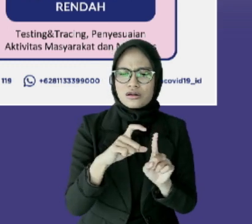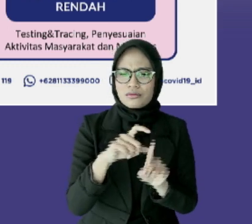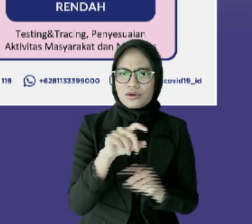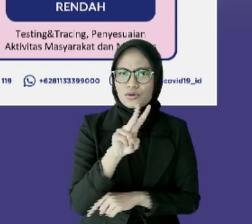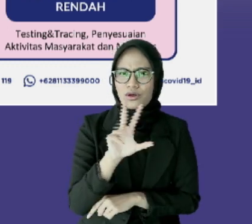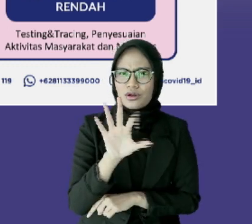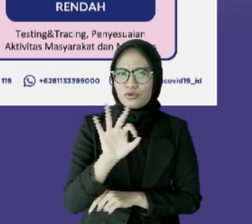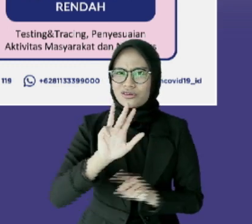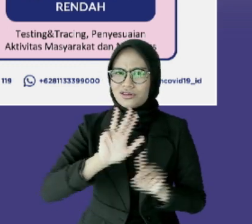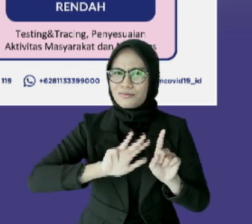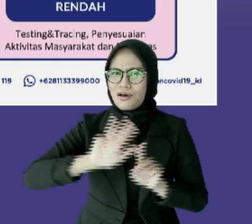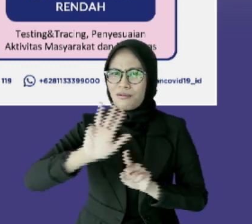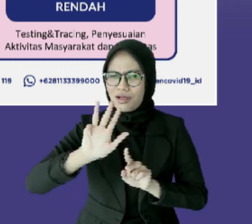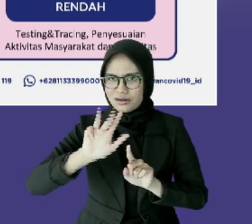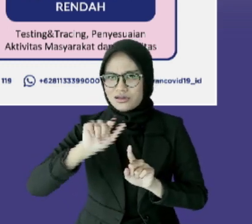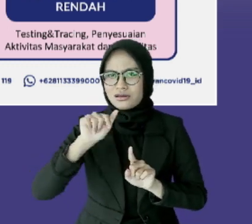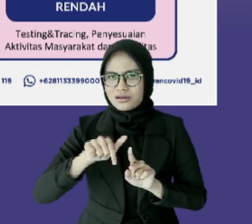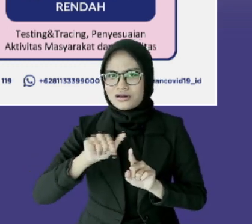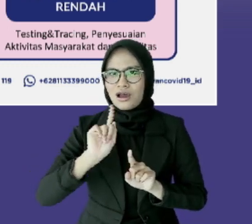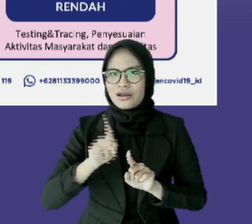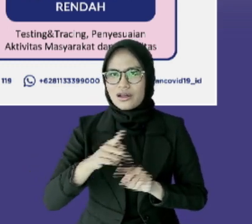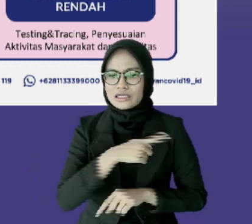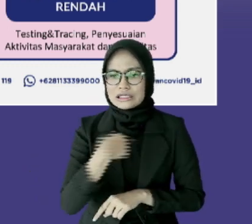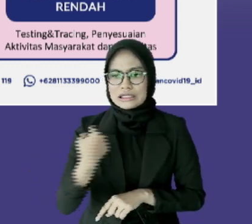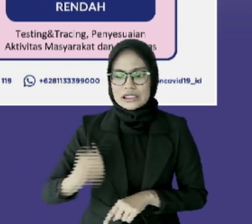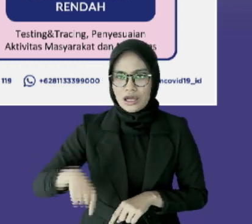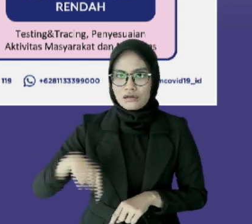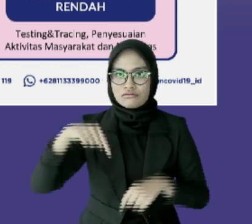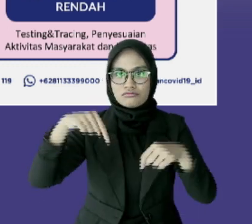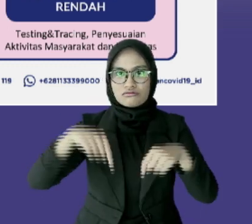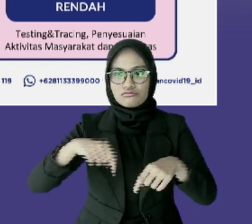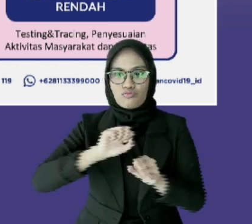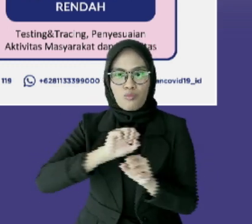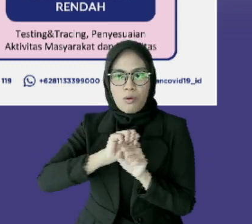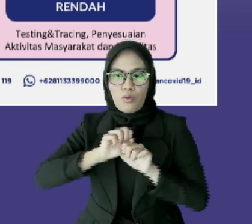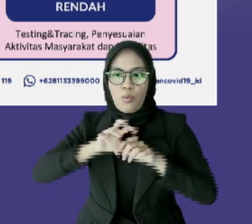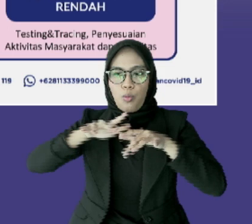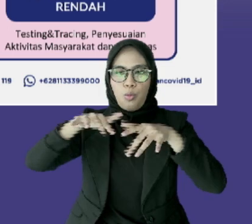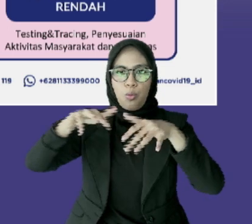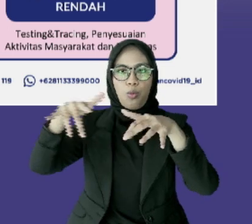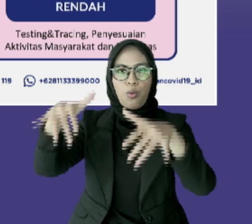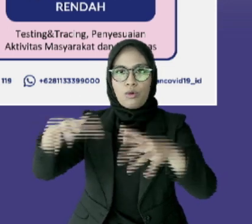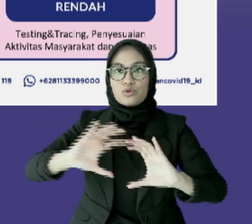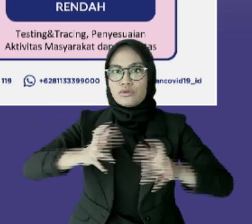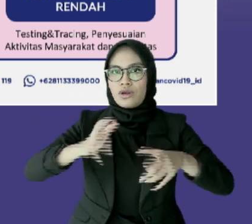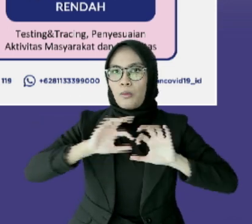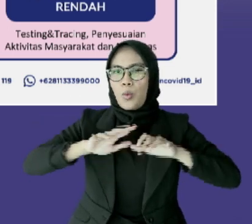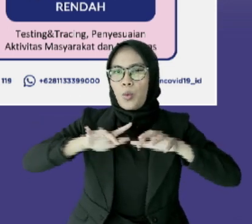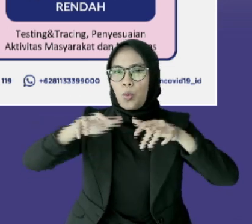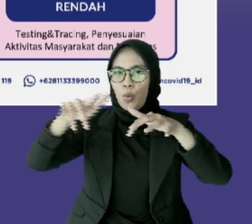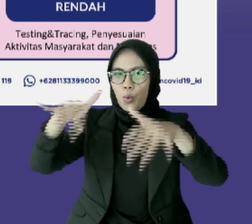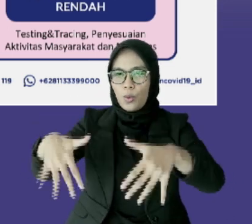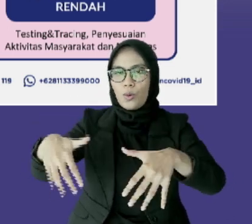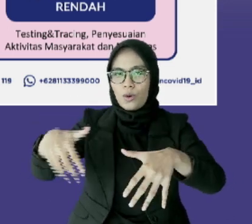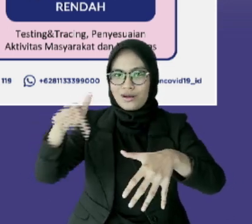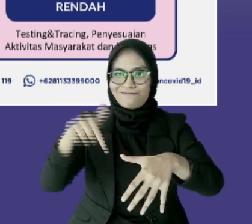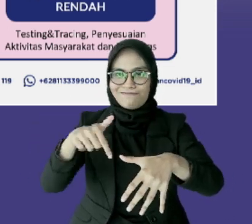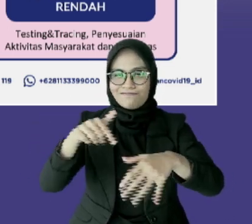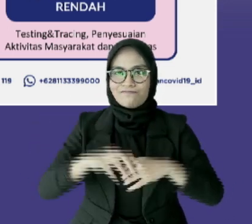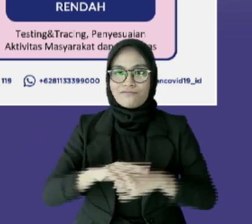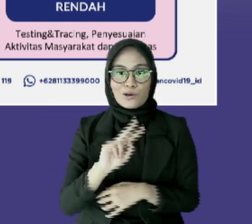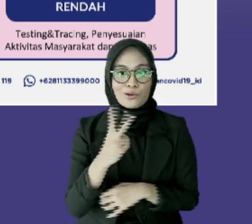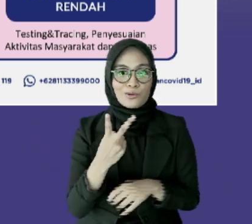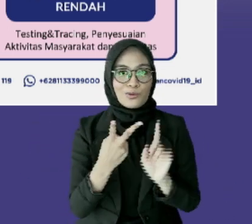Desember 2019.co Tabuhan Cina dan terus menyebar sampai seluruh penjuru Negeri tersebut Hai